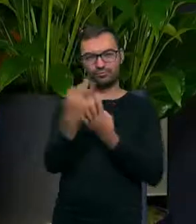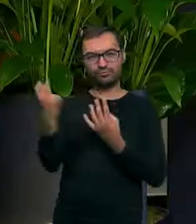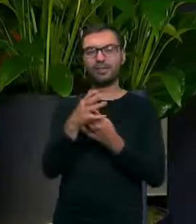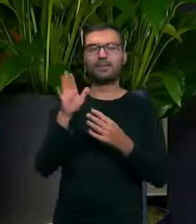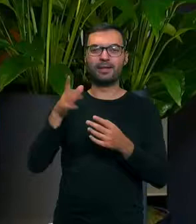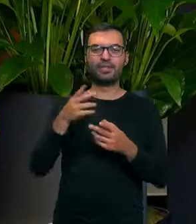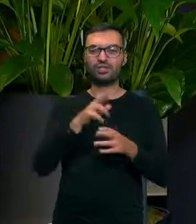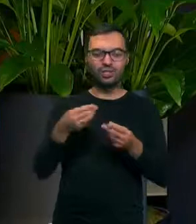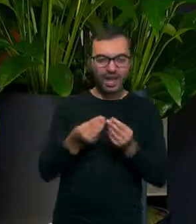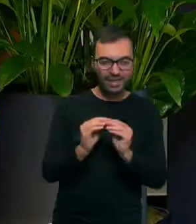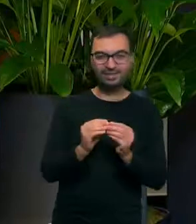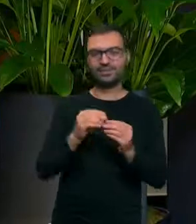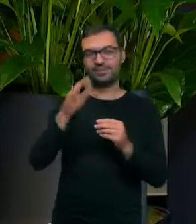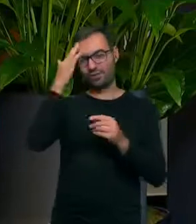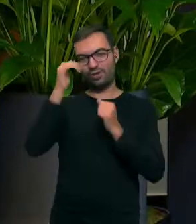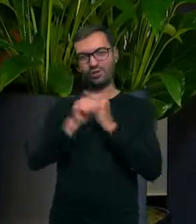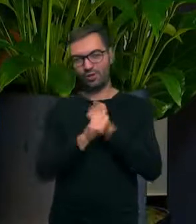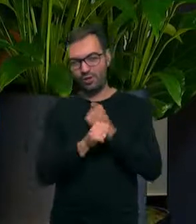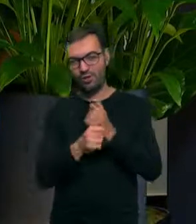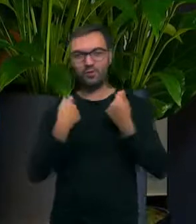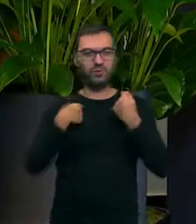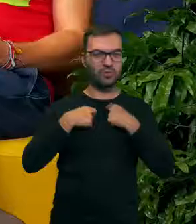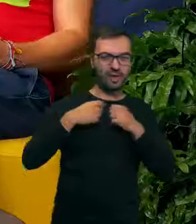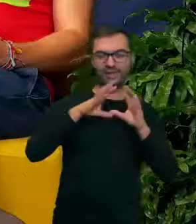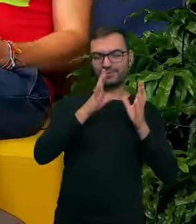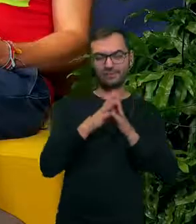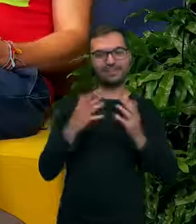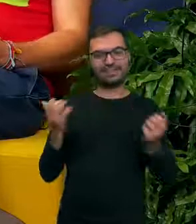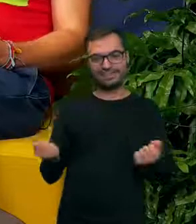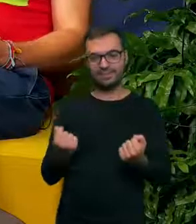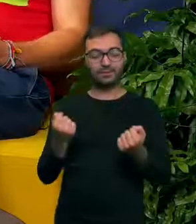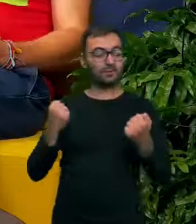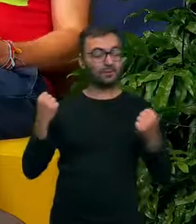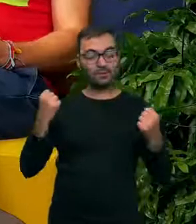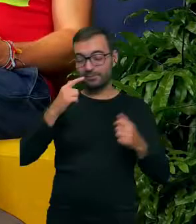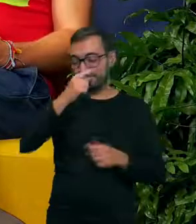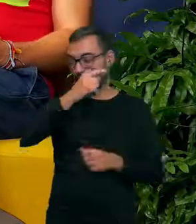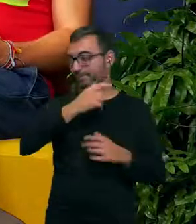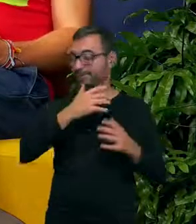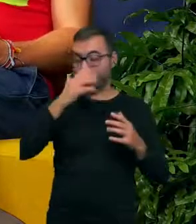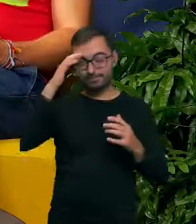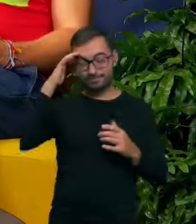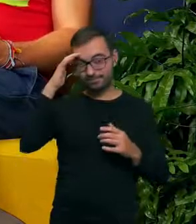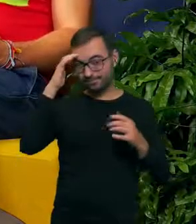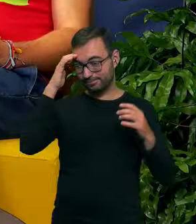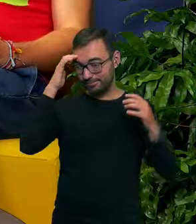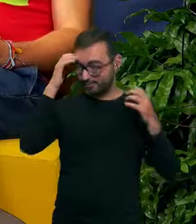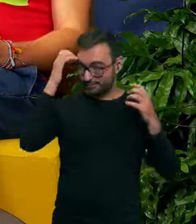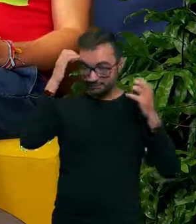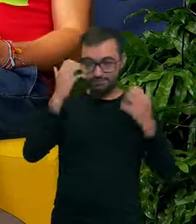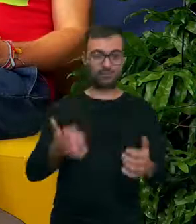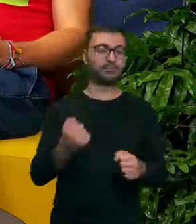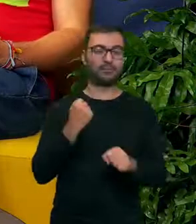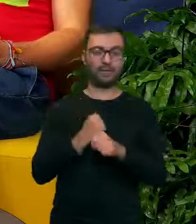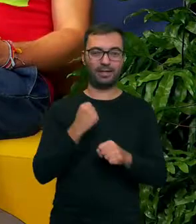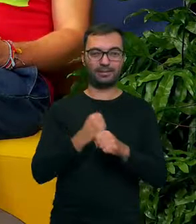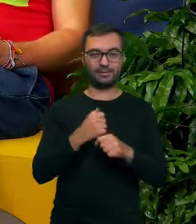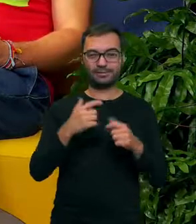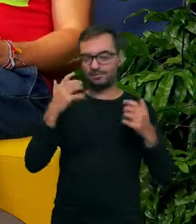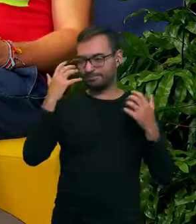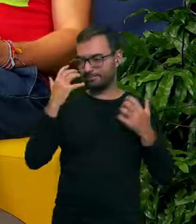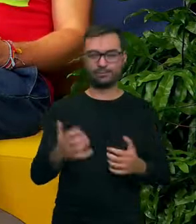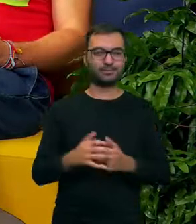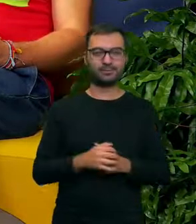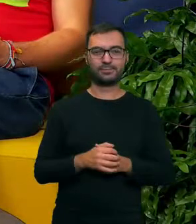tamtego czasu, żeby wiedzieli, do czego to służy i tak dalej, to jest jakiś ogrom pracy w ogóle, to tak sobie myślę. To samo się